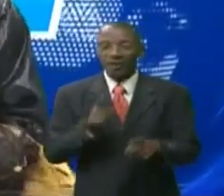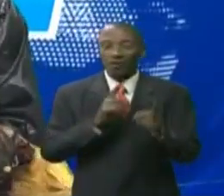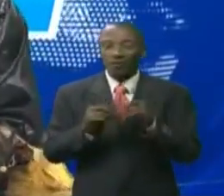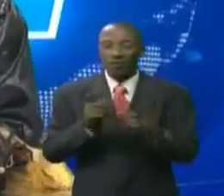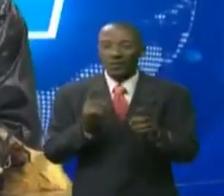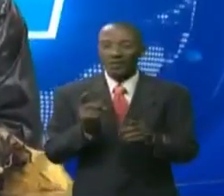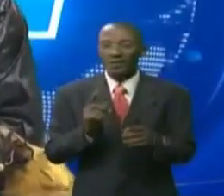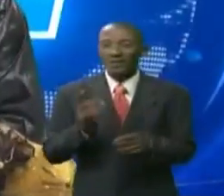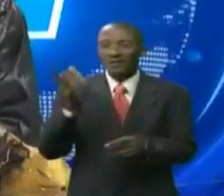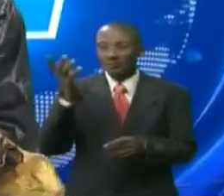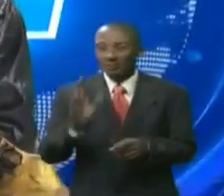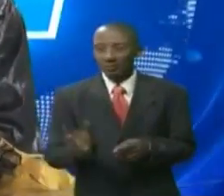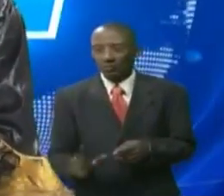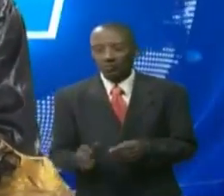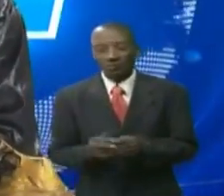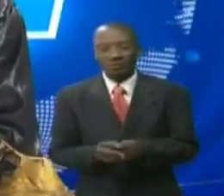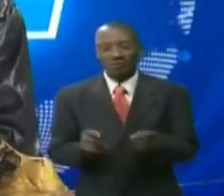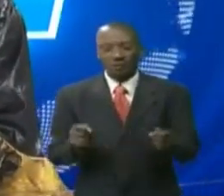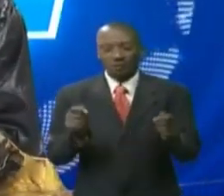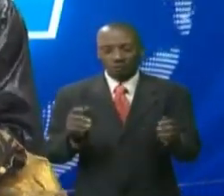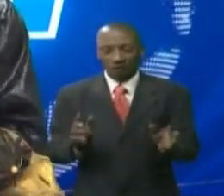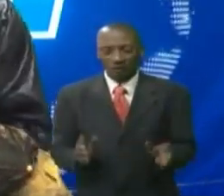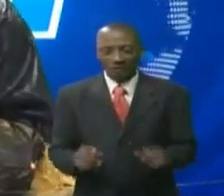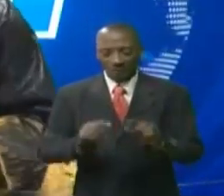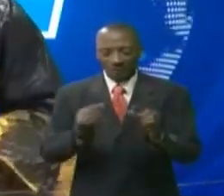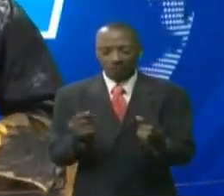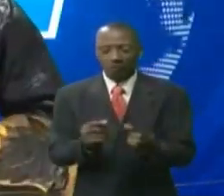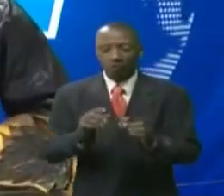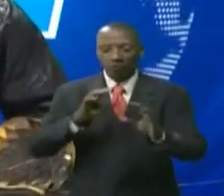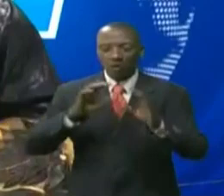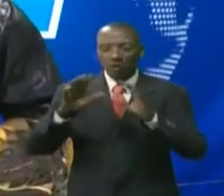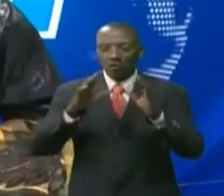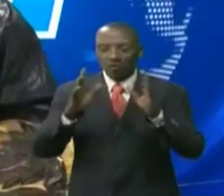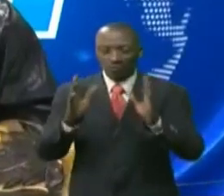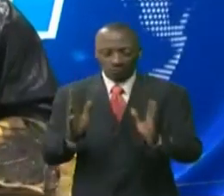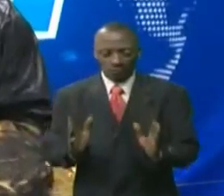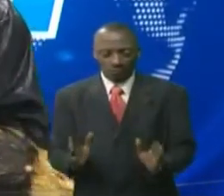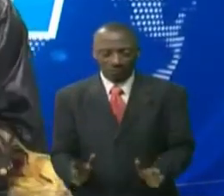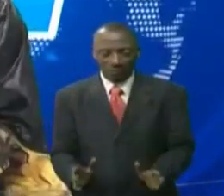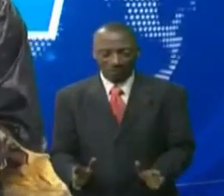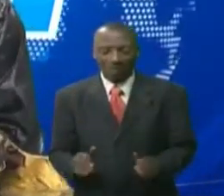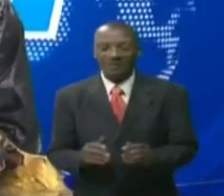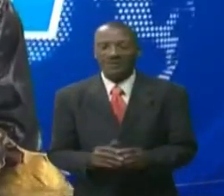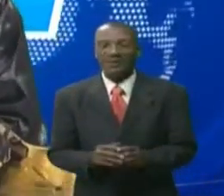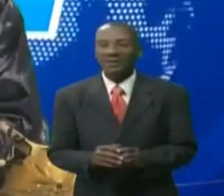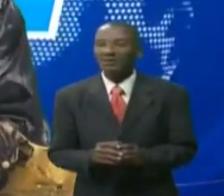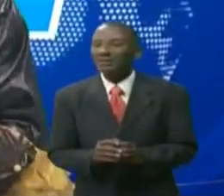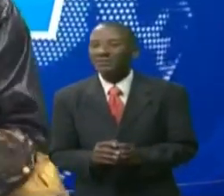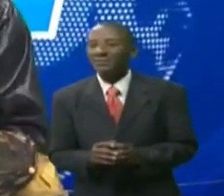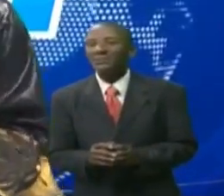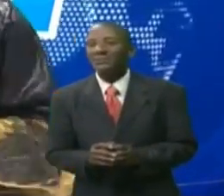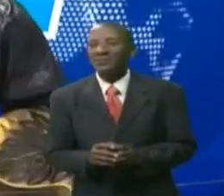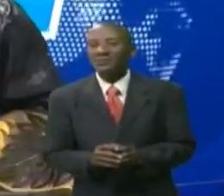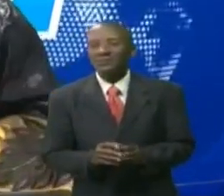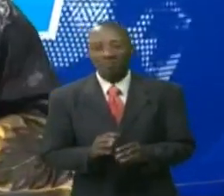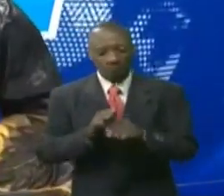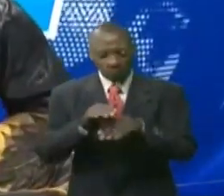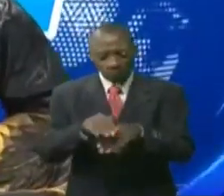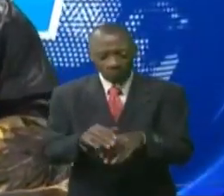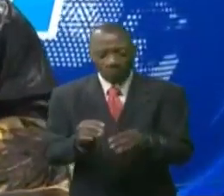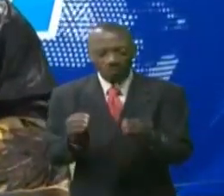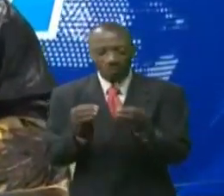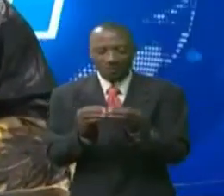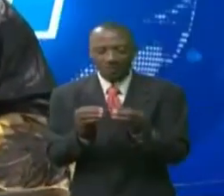membre du réseau des communicateurs pour le développement durable ont été outillés sur le principe qui doivent guider une bonne